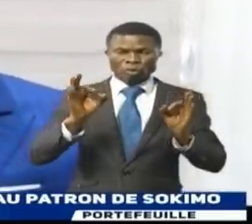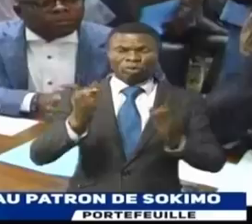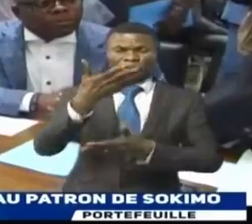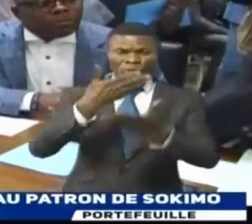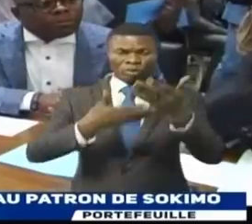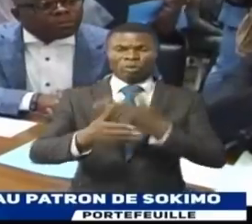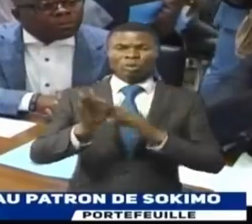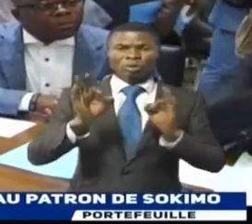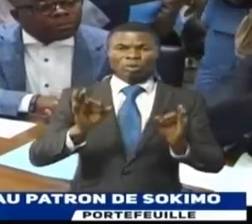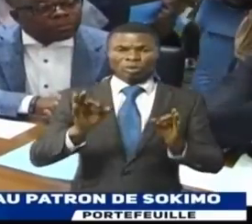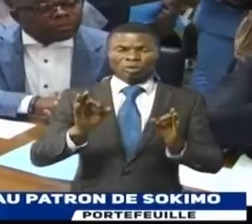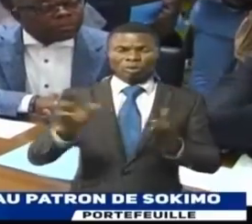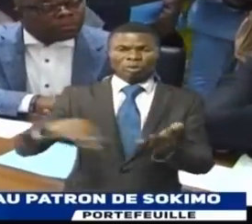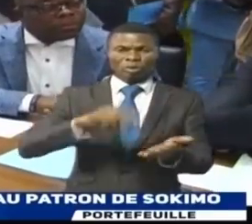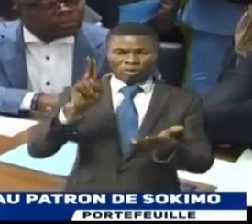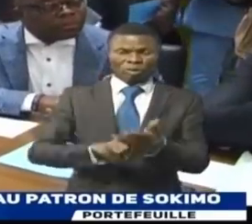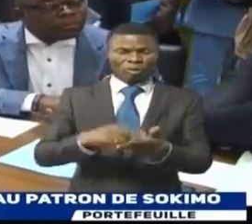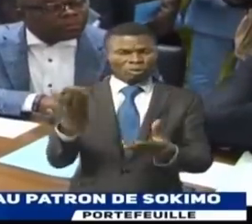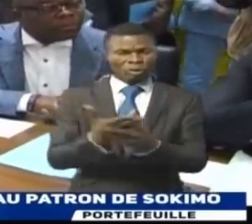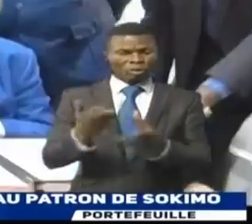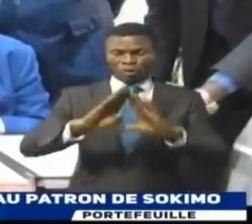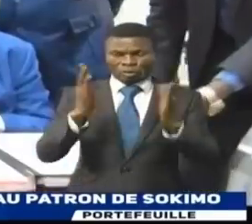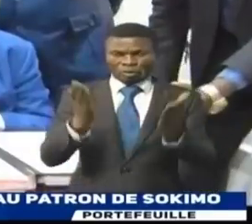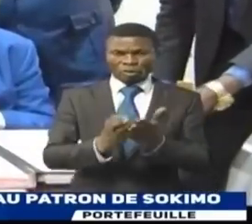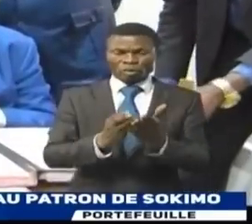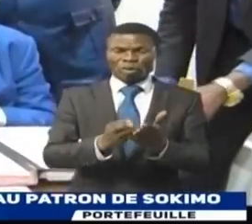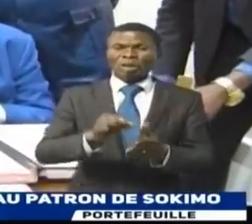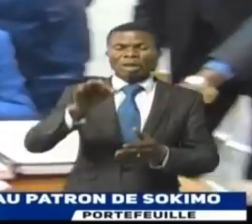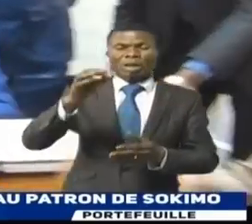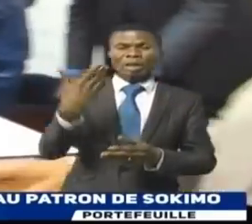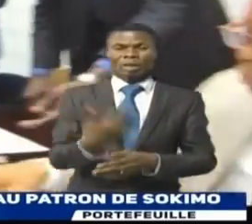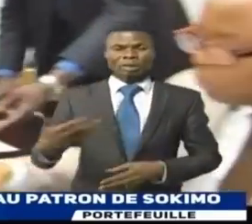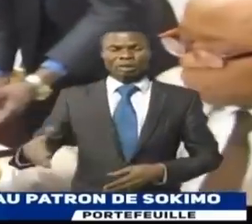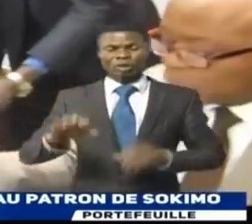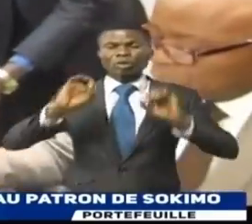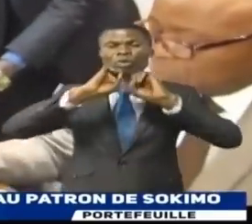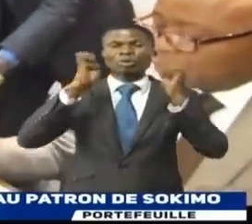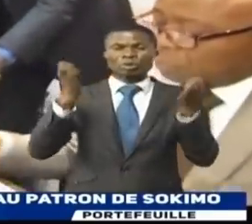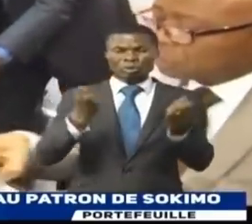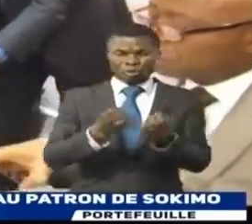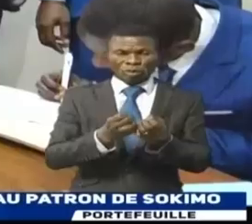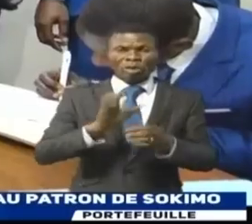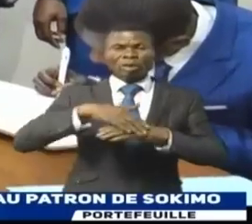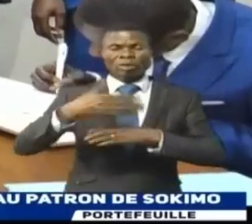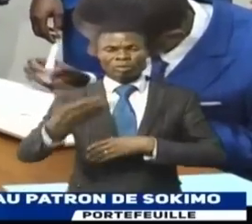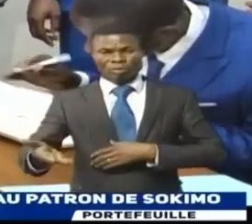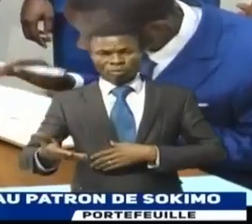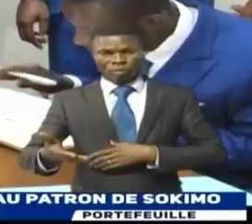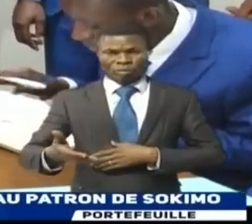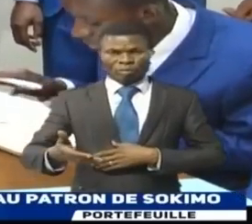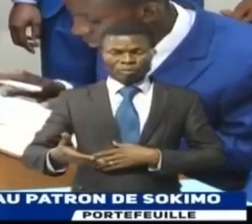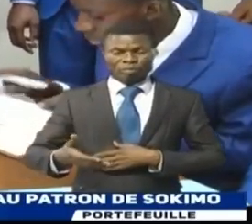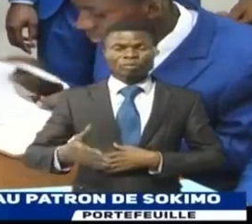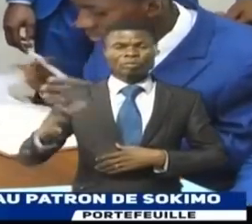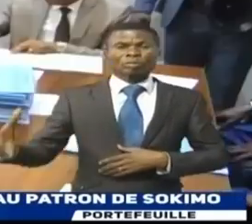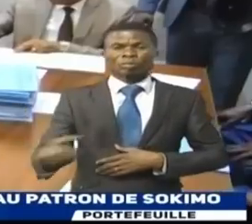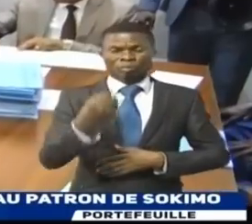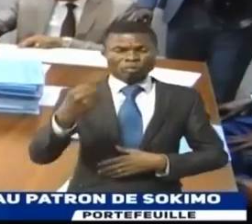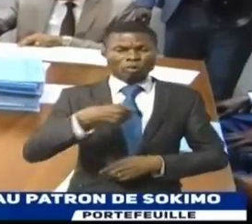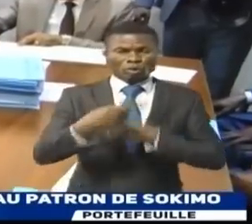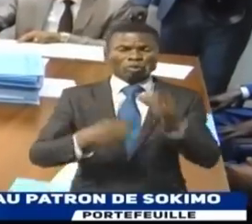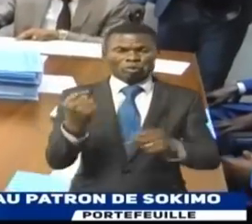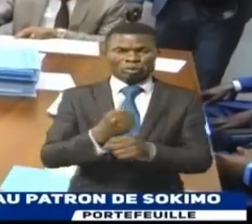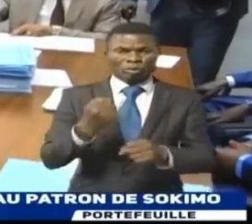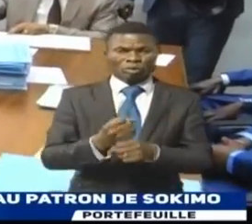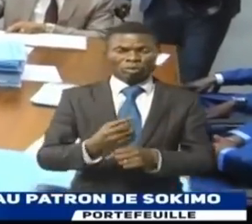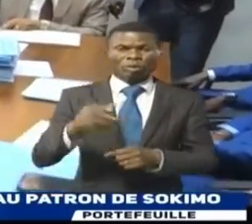Bonongo, ont dû signer tous les documents contenant les biens de l'entreprise. Et s'en était suivi la prise officielle des fonctions par